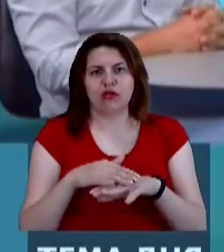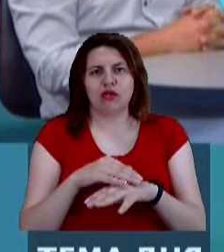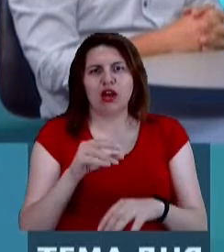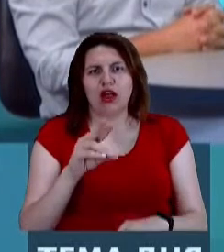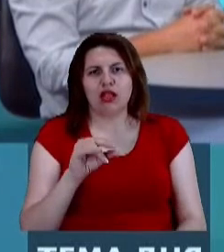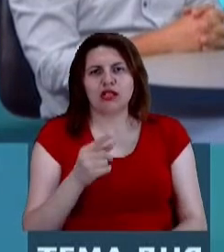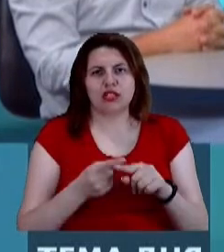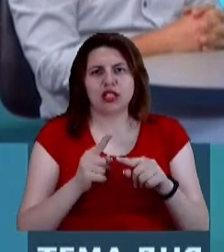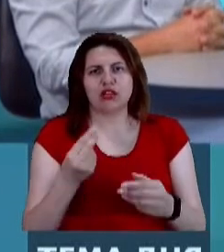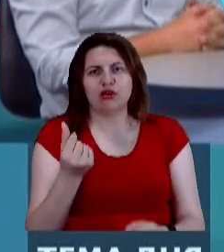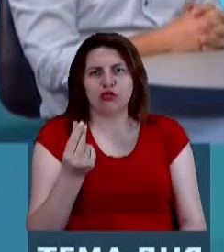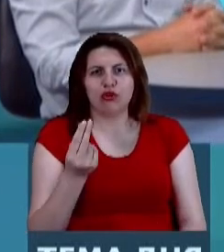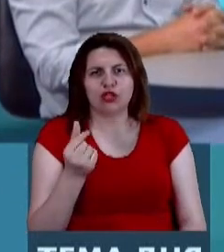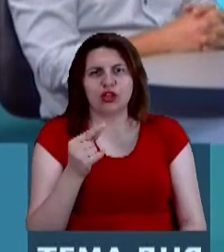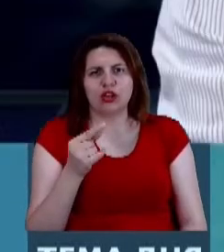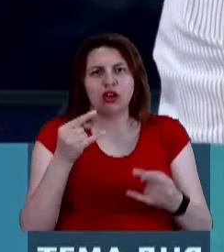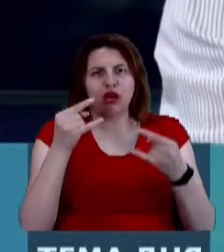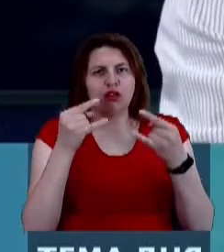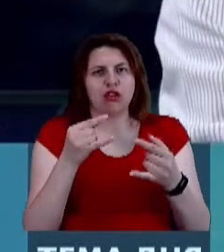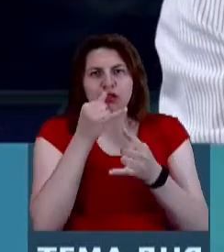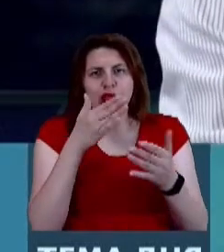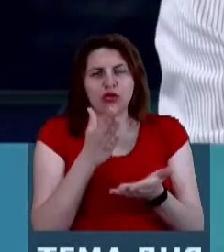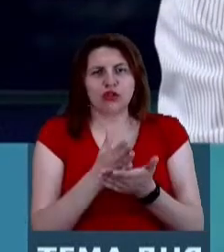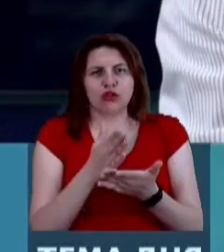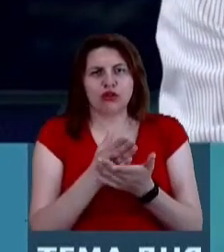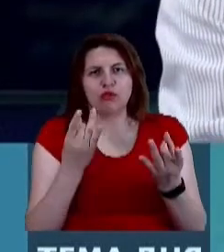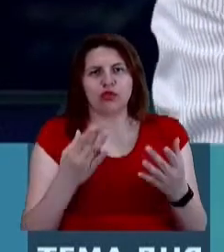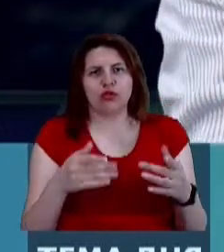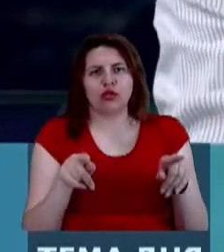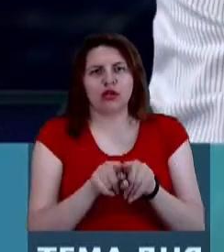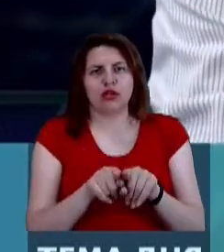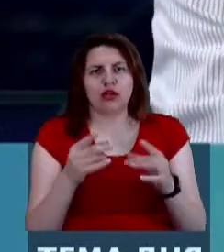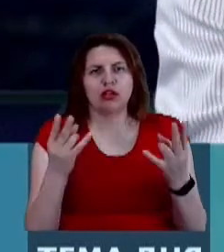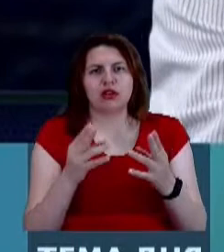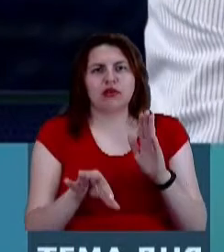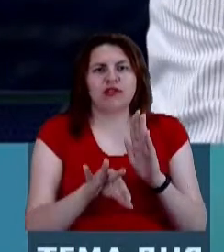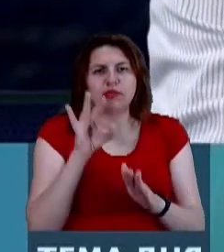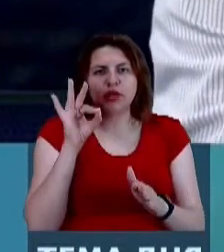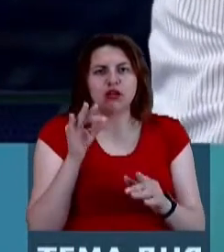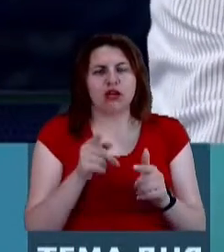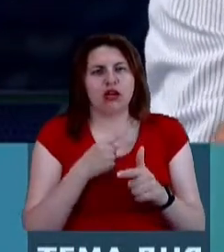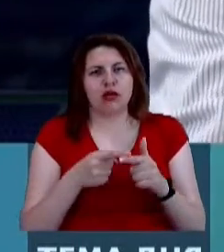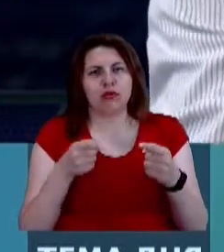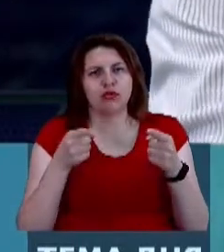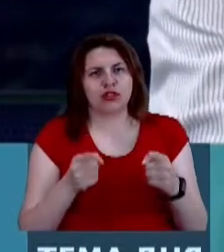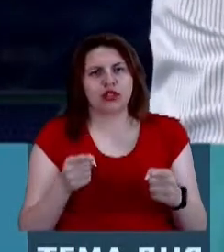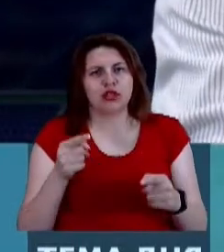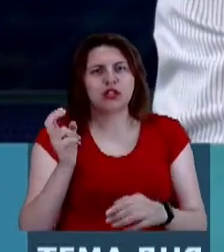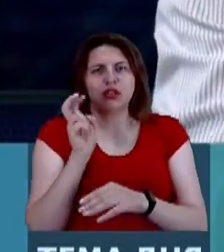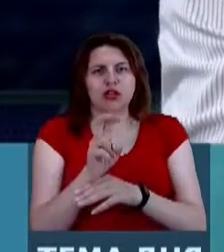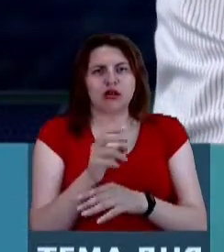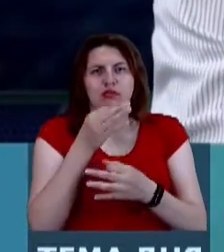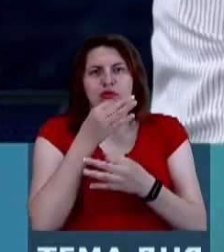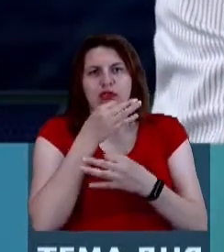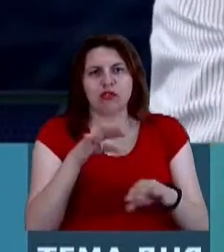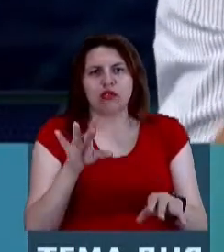тому що канали, вони не можуть існувати просто так. І знову ж таки, треба просто вибирати, або дійсно йдеш і в будь-який спосіб твою